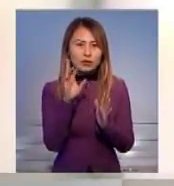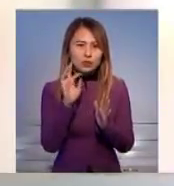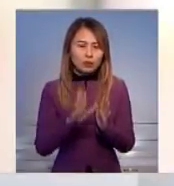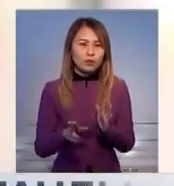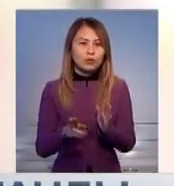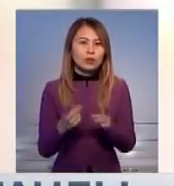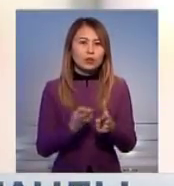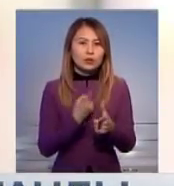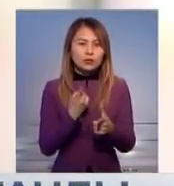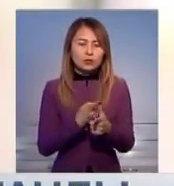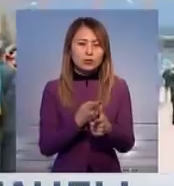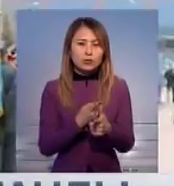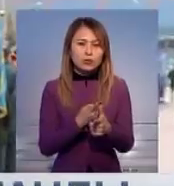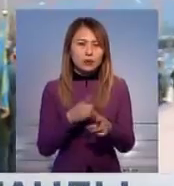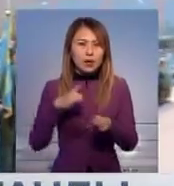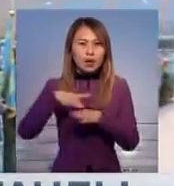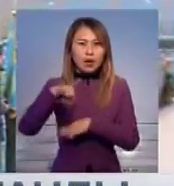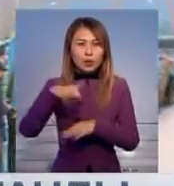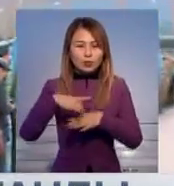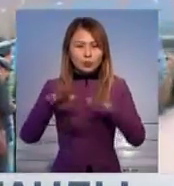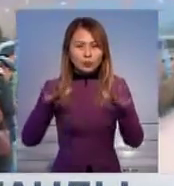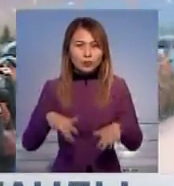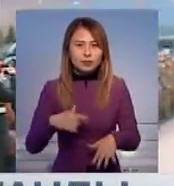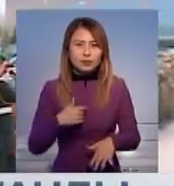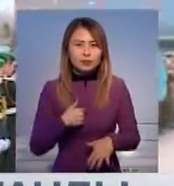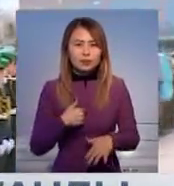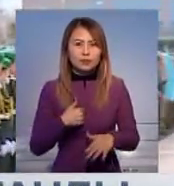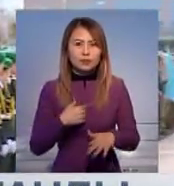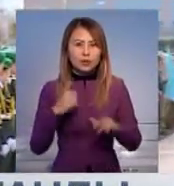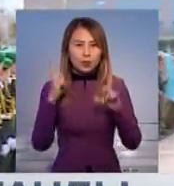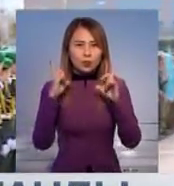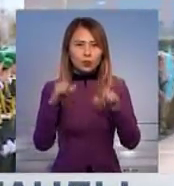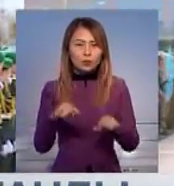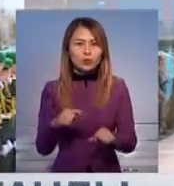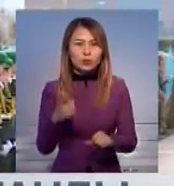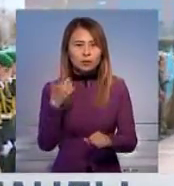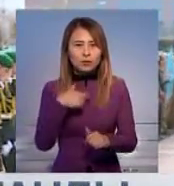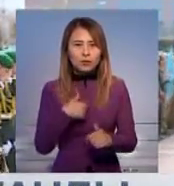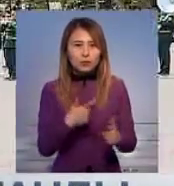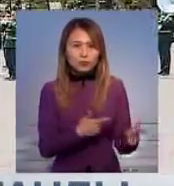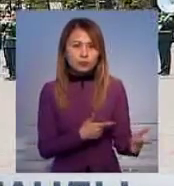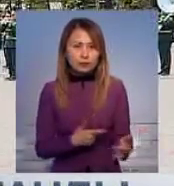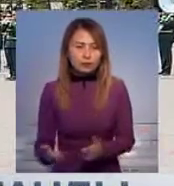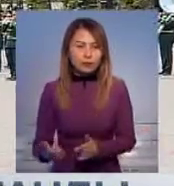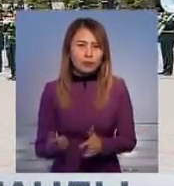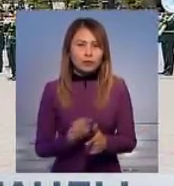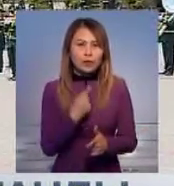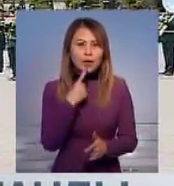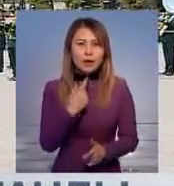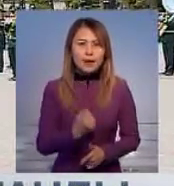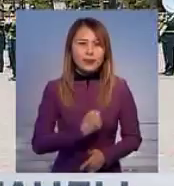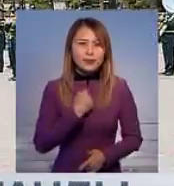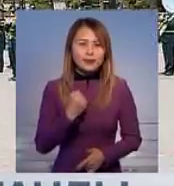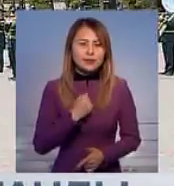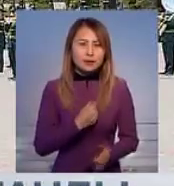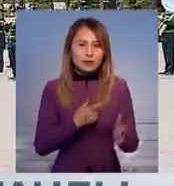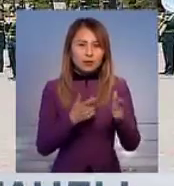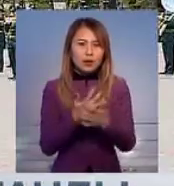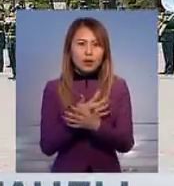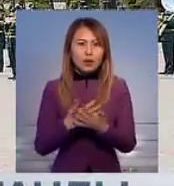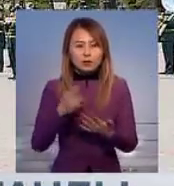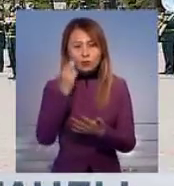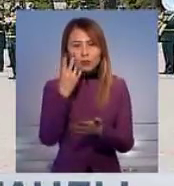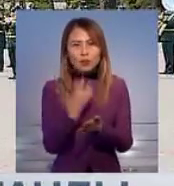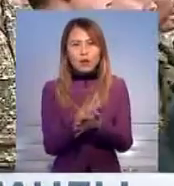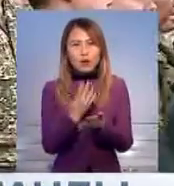әуе қорғаныс күштеріне баруға баратырмын және өз борышымды өтеп келуге дайынмын. Әскерилер мылтықпен өнер көрсетті,